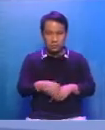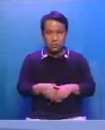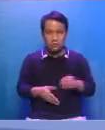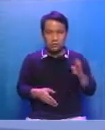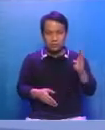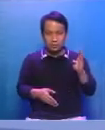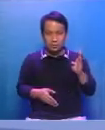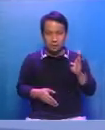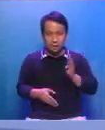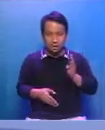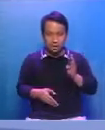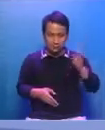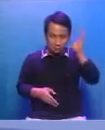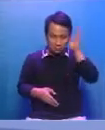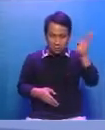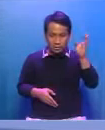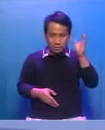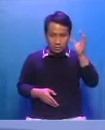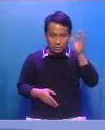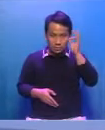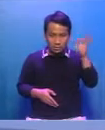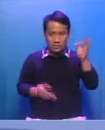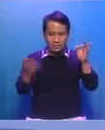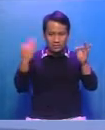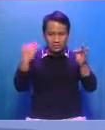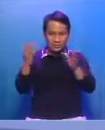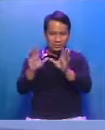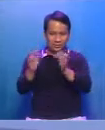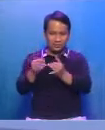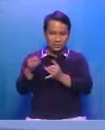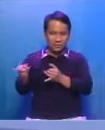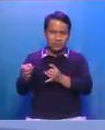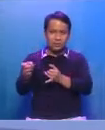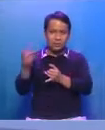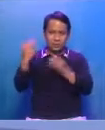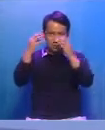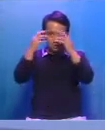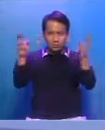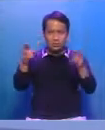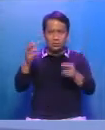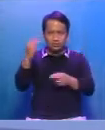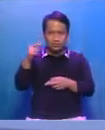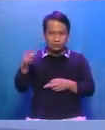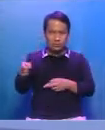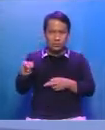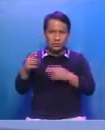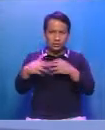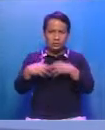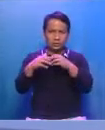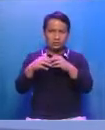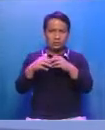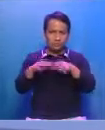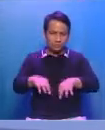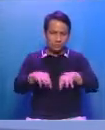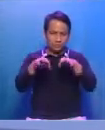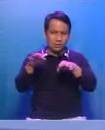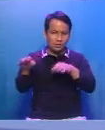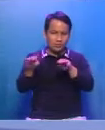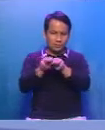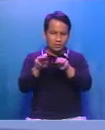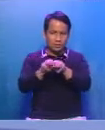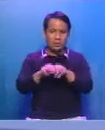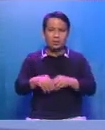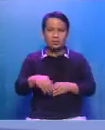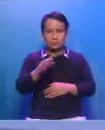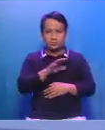Fernando dahil sa kumpanya ng dating alkalde na itinuturong isa sa mga sanhi ng pagbaha sa Marikina. Nasa frontline ng balitang